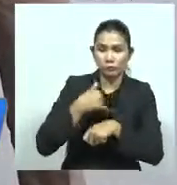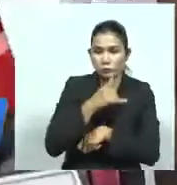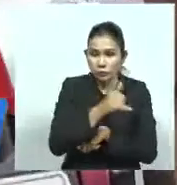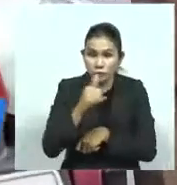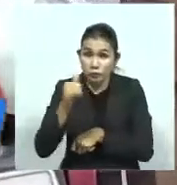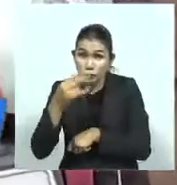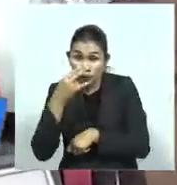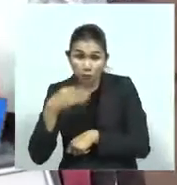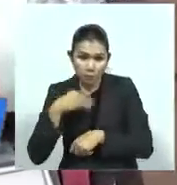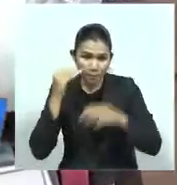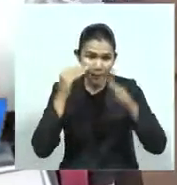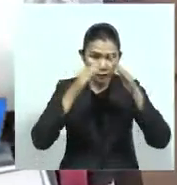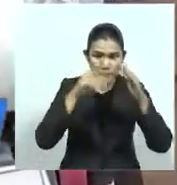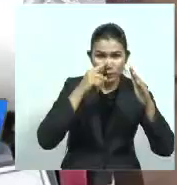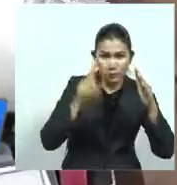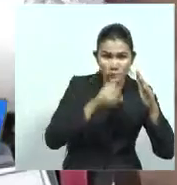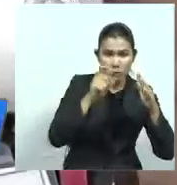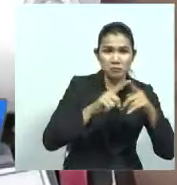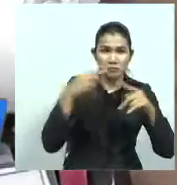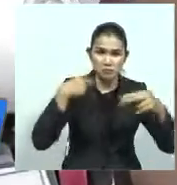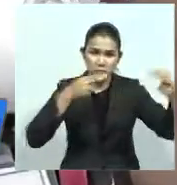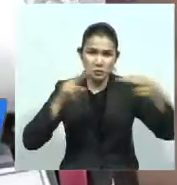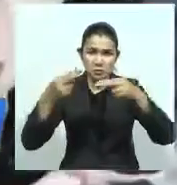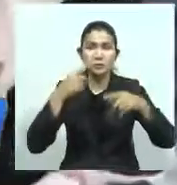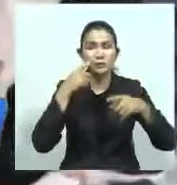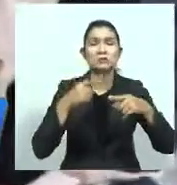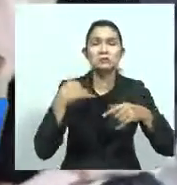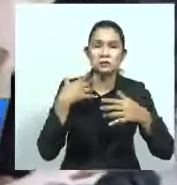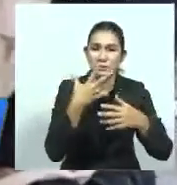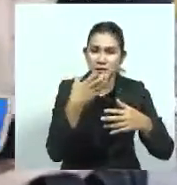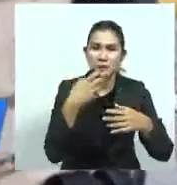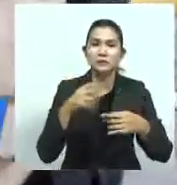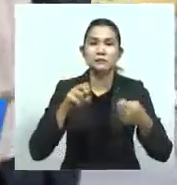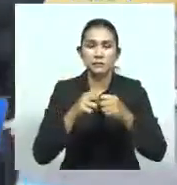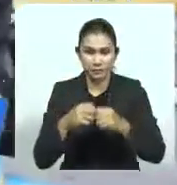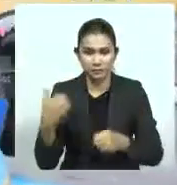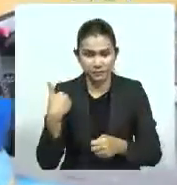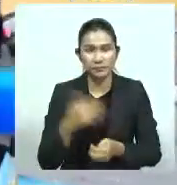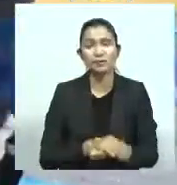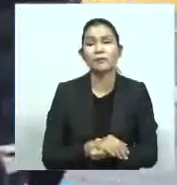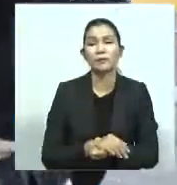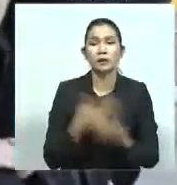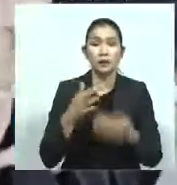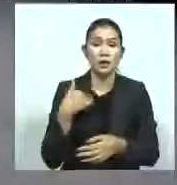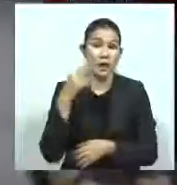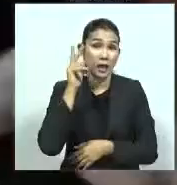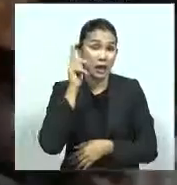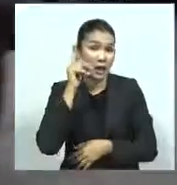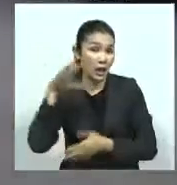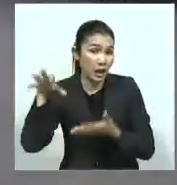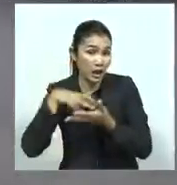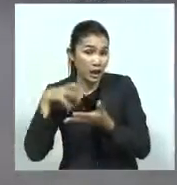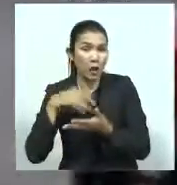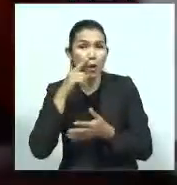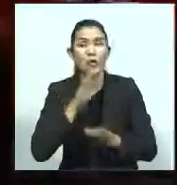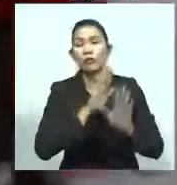ตรวจค้นบ้านเป้าหมายแล้วก็เกิดการยิงปะทะเป็นเหตุให้คนร้ายได้รับความสูญเสียในขณะเดียวกันหน่วยข่าวด้านความมั่นคงก็สั่ง